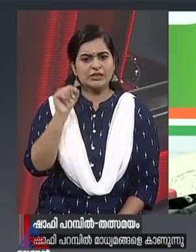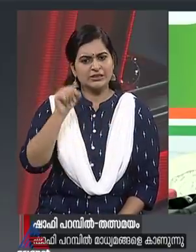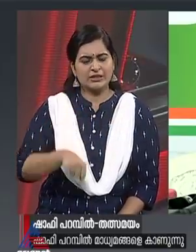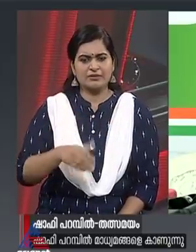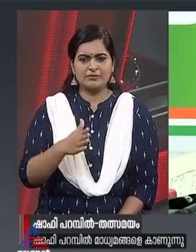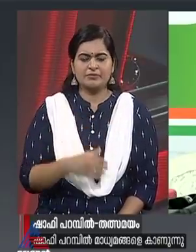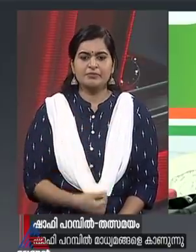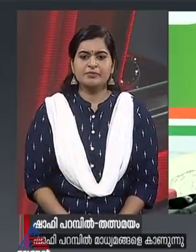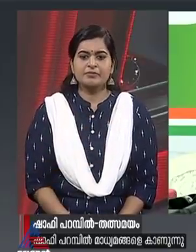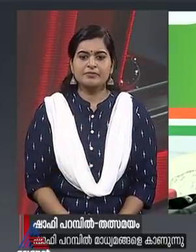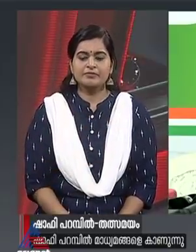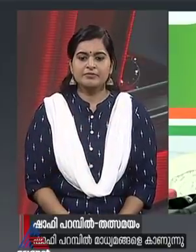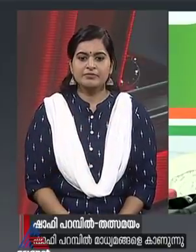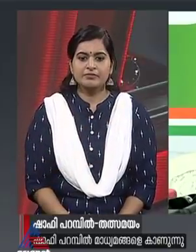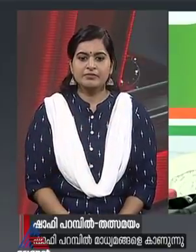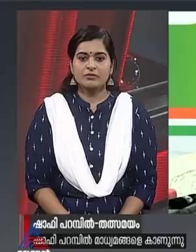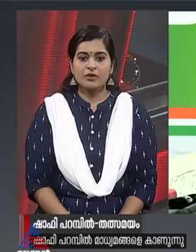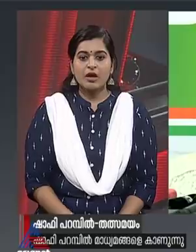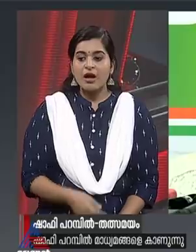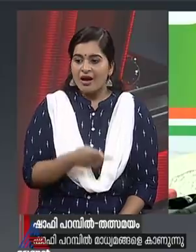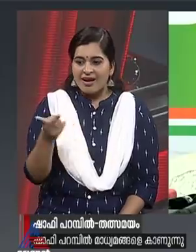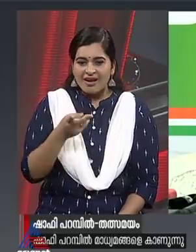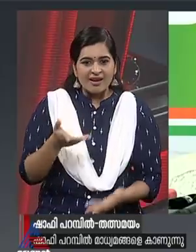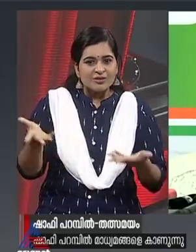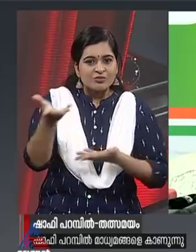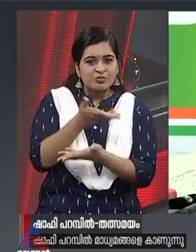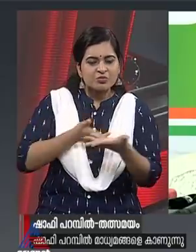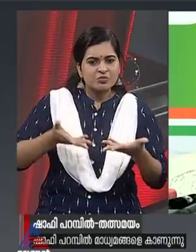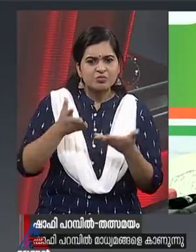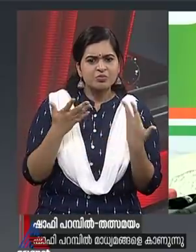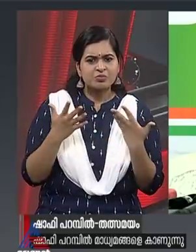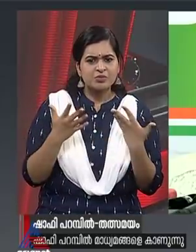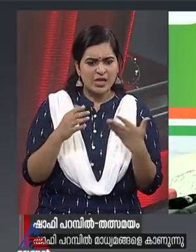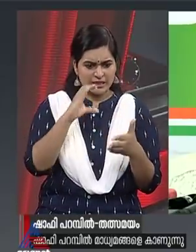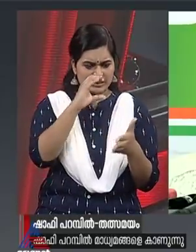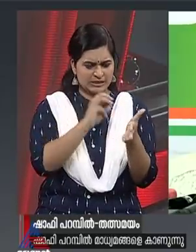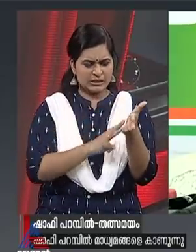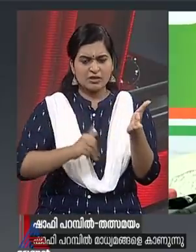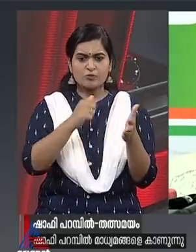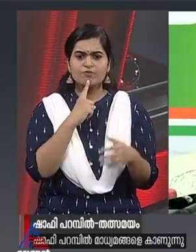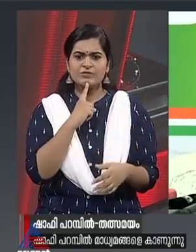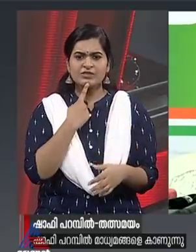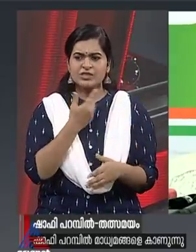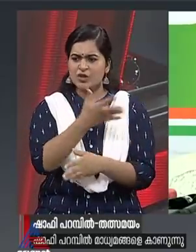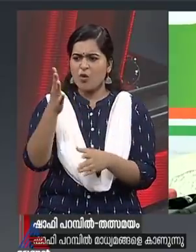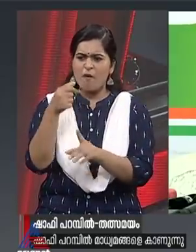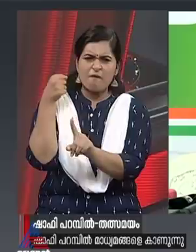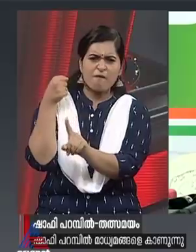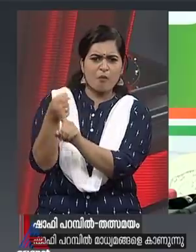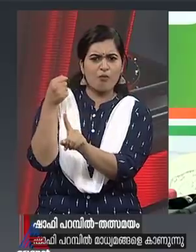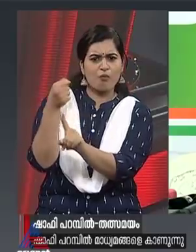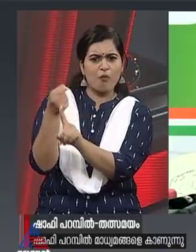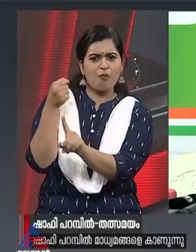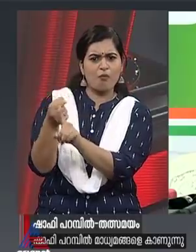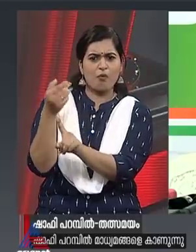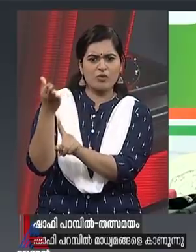ഒരു സമവായത്തിനും ധാരണയ്ക്കും പകരം തന്റെ ധിക്കാരവും പിടിവാശിയും അടിച്ചേൽപ്പിക്കാൻ ശ്രമിച്ച മുഖ്യമന്ത്രിയാണ്